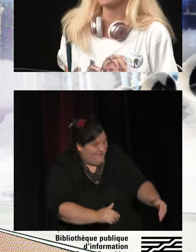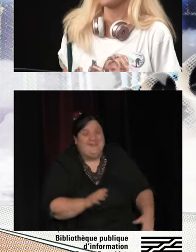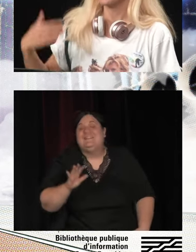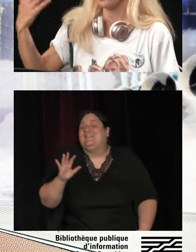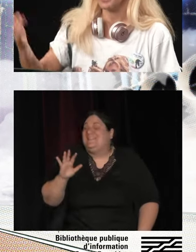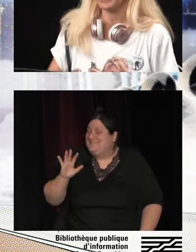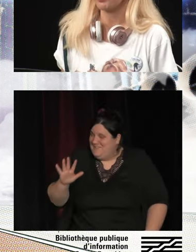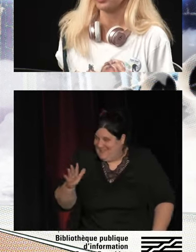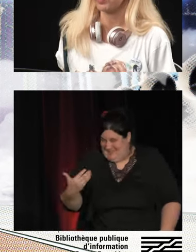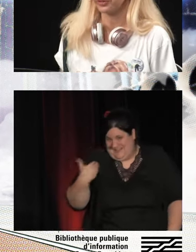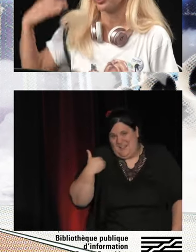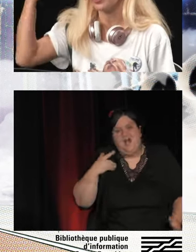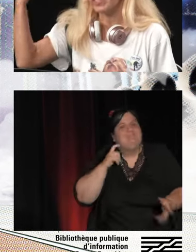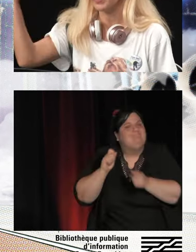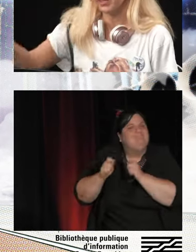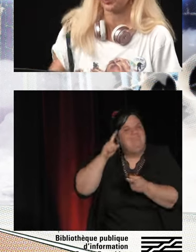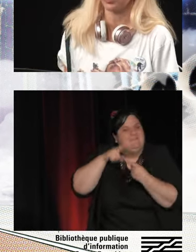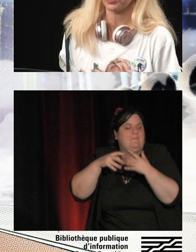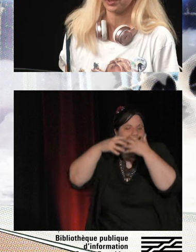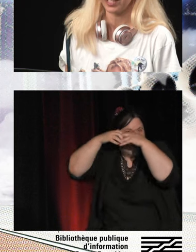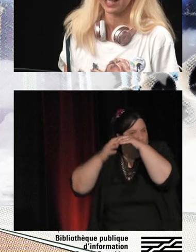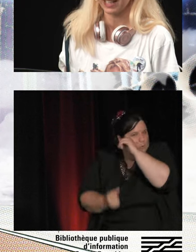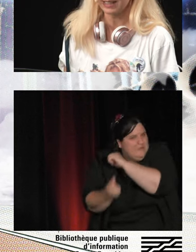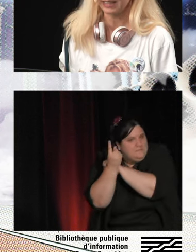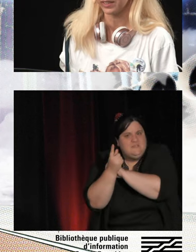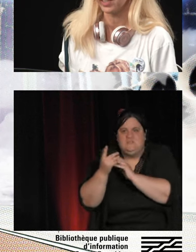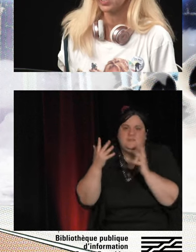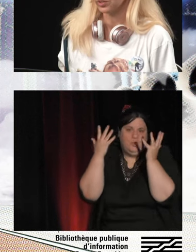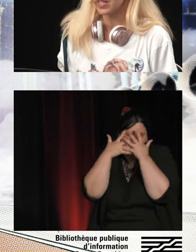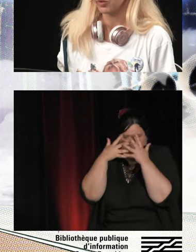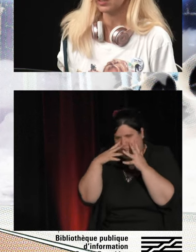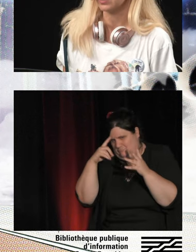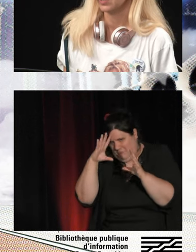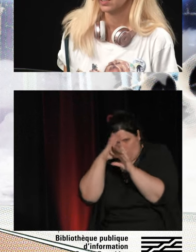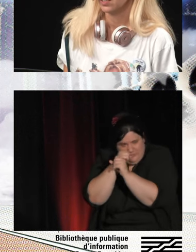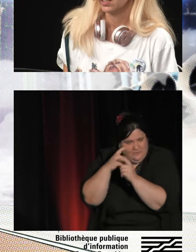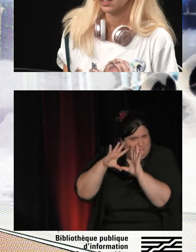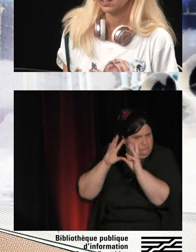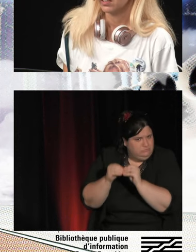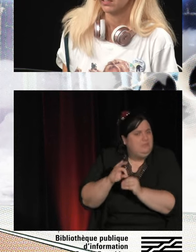on parlait de... Tout à l'heure, on parlait un peu de neuroatypie, de troubles d'attention, etc. Et notamment...